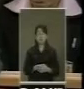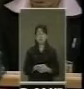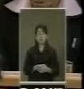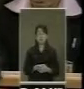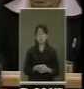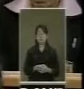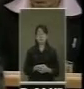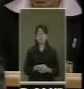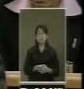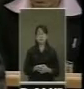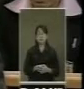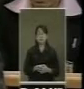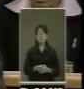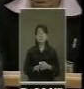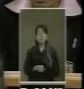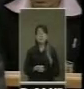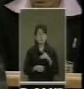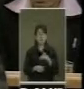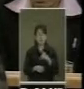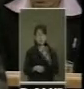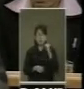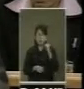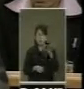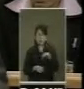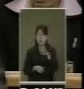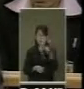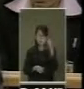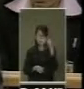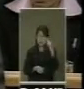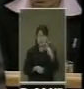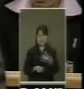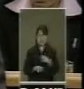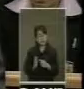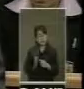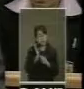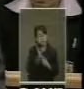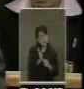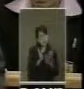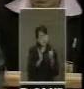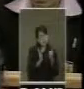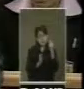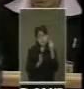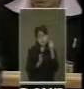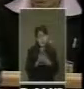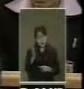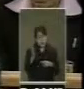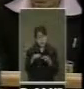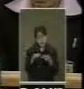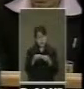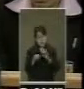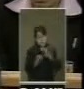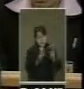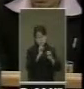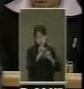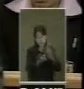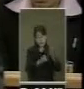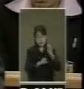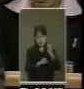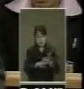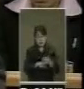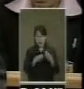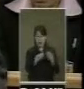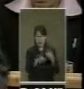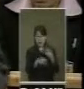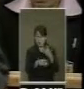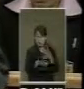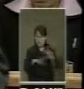ราพยายามที่จะช่วยกันเสนอความคิดความเห็นนะครับเพื่อประโยชน์ในการที่รัฐบาล